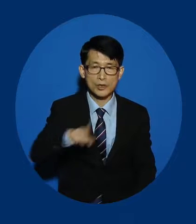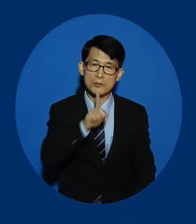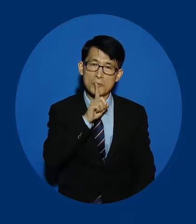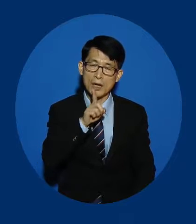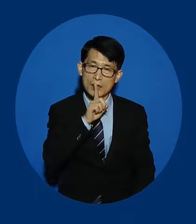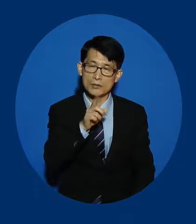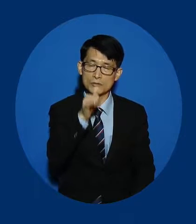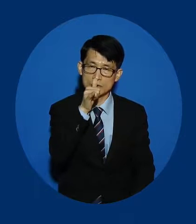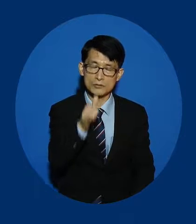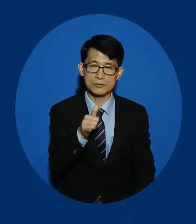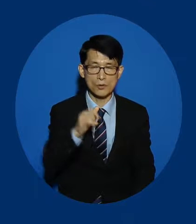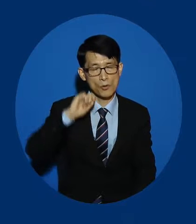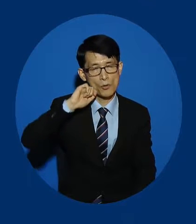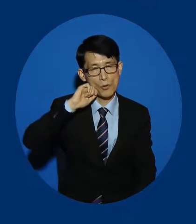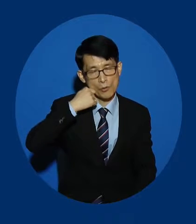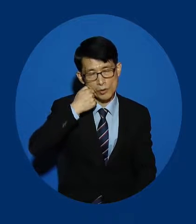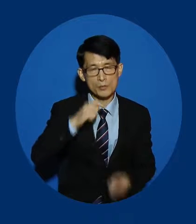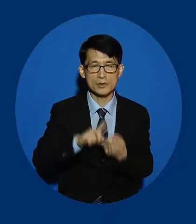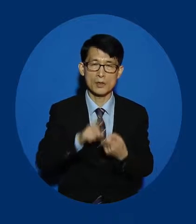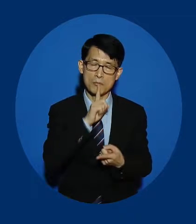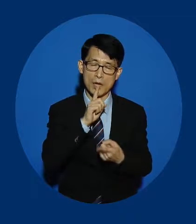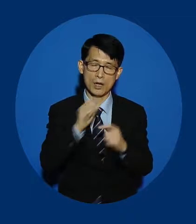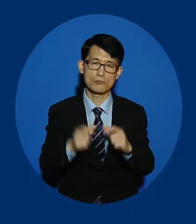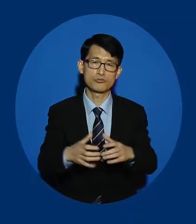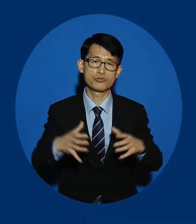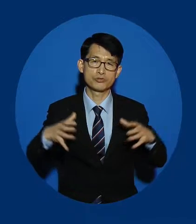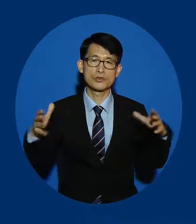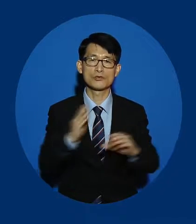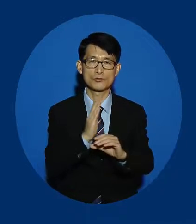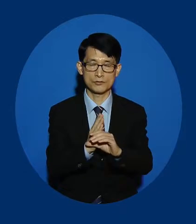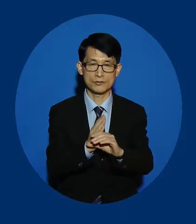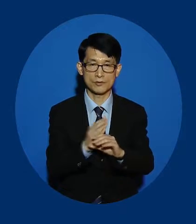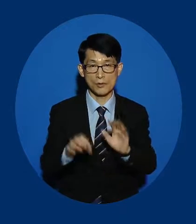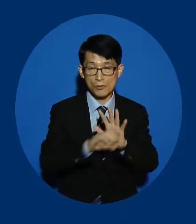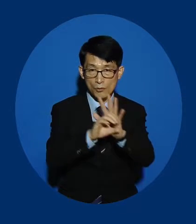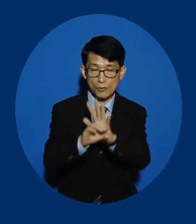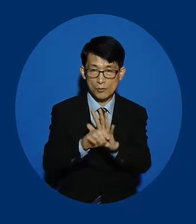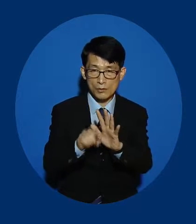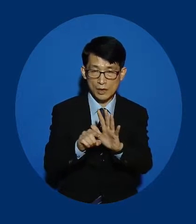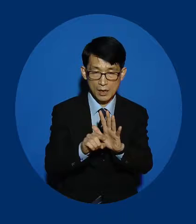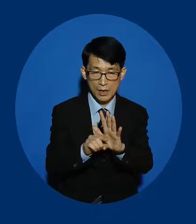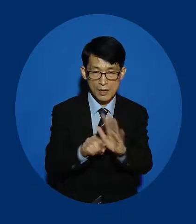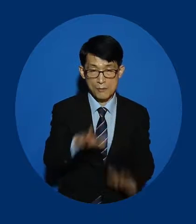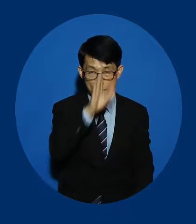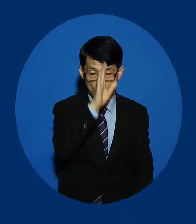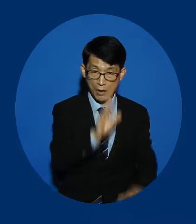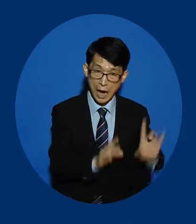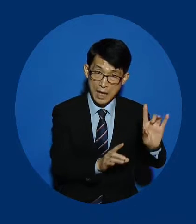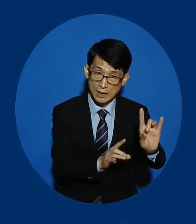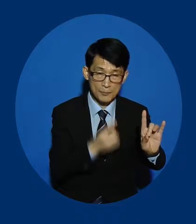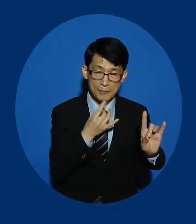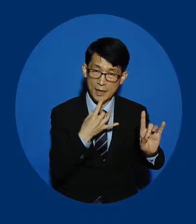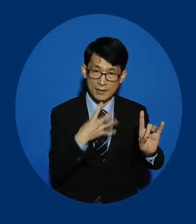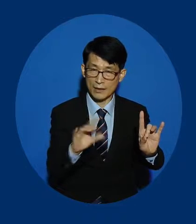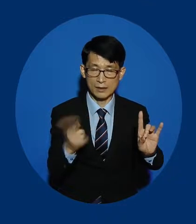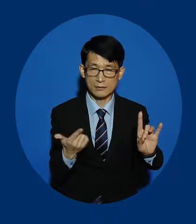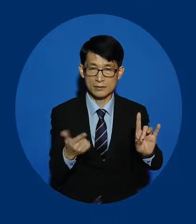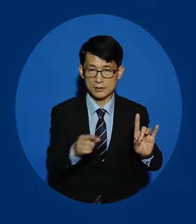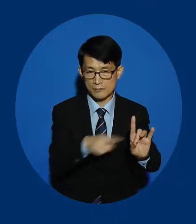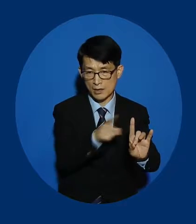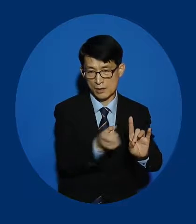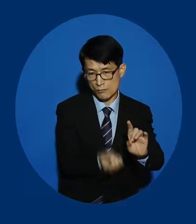상황입니다. 코로나 이후는 사실 코로나라는 어떤 단순한 질병을 넘어서서 우리